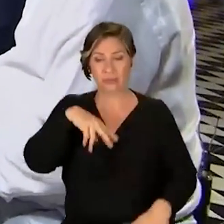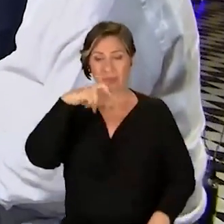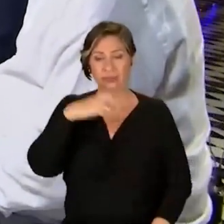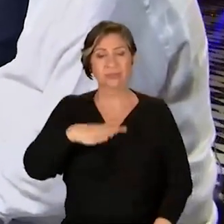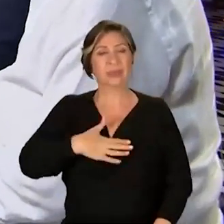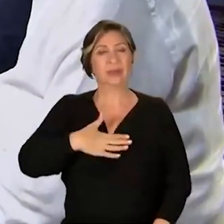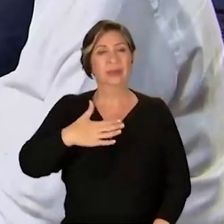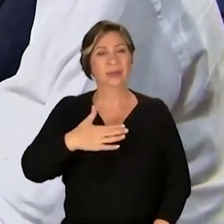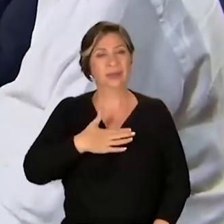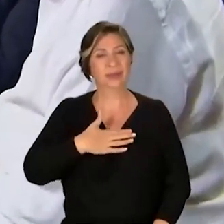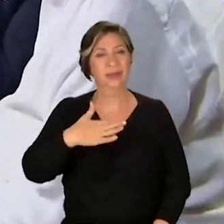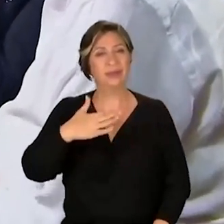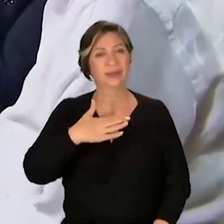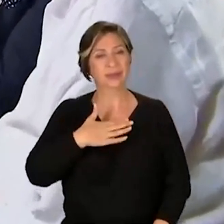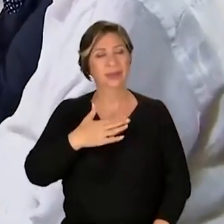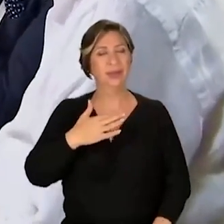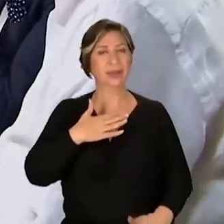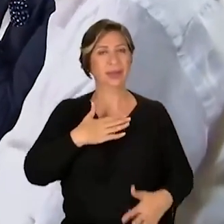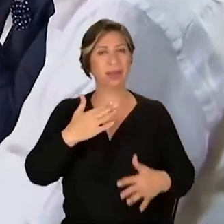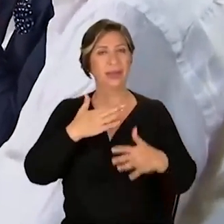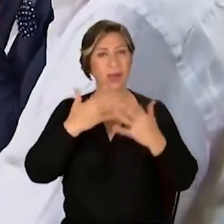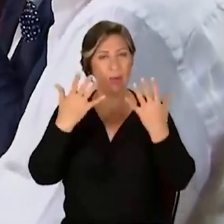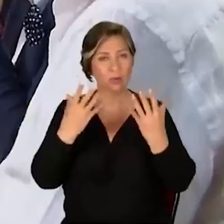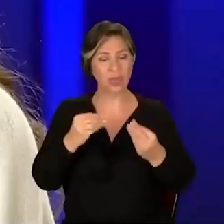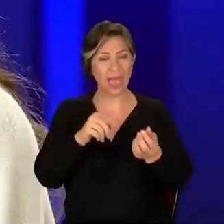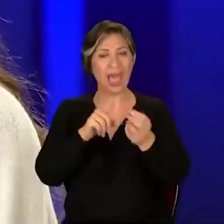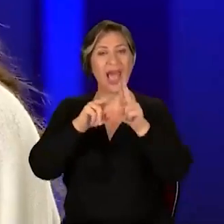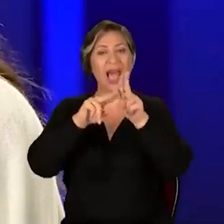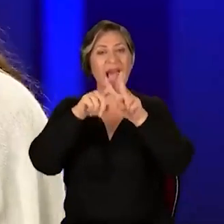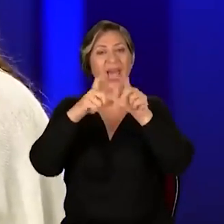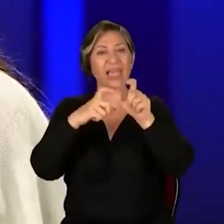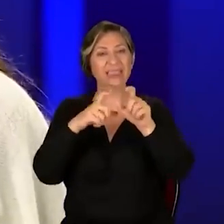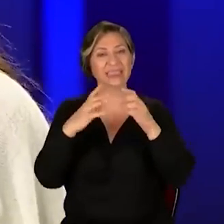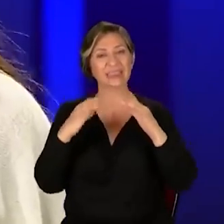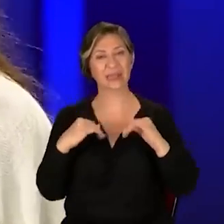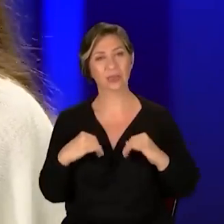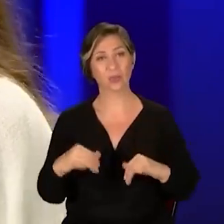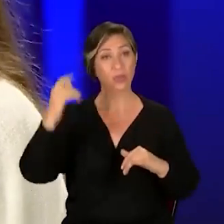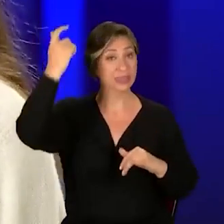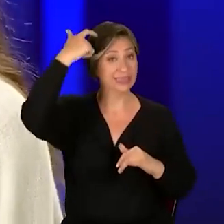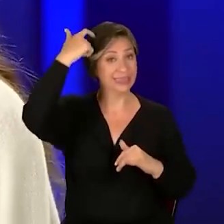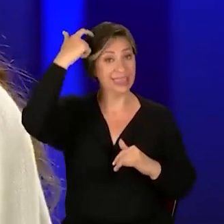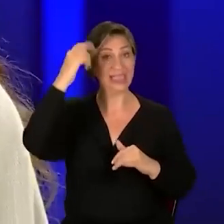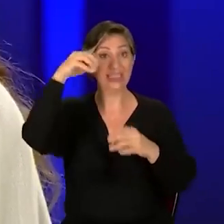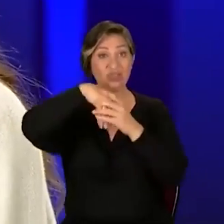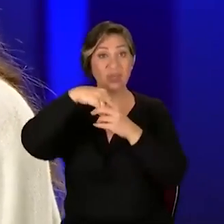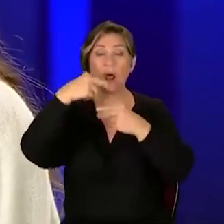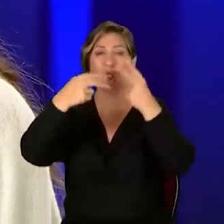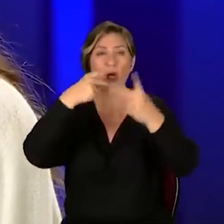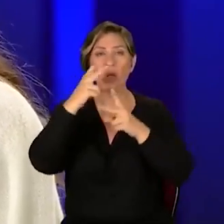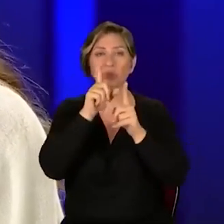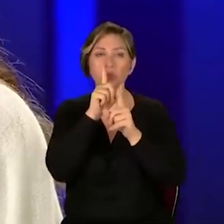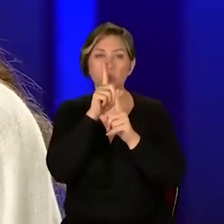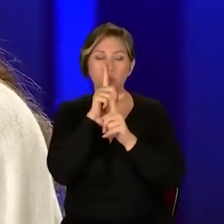o kısıtlı nefesten çıktığınız zaman kaslar rahatlıyor, zihin susuyor. İlk başta zihin susuyor.